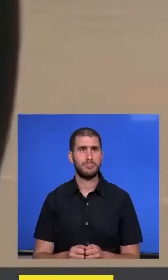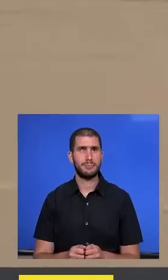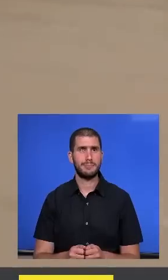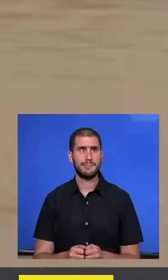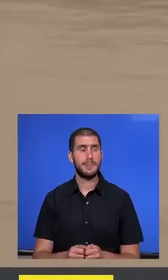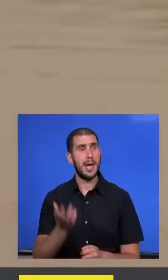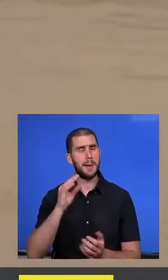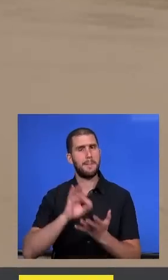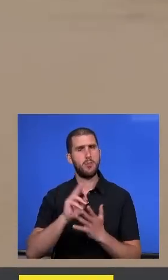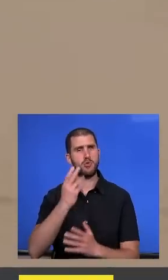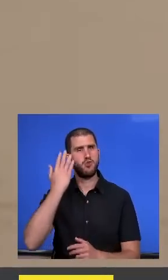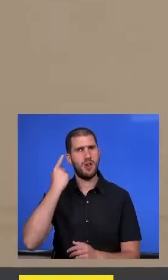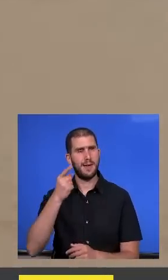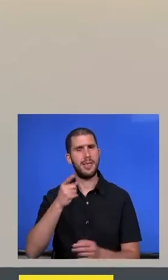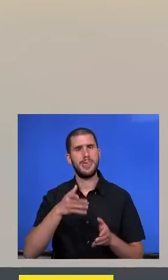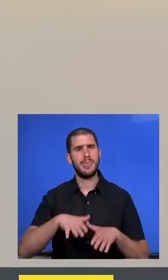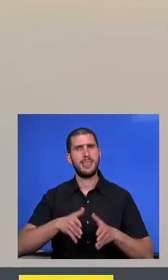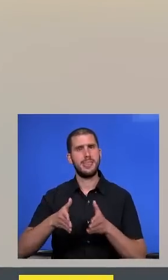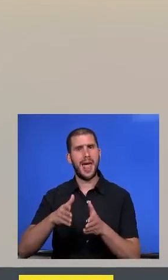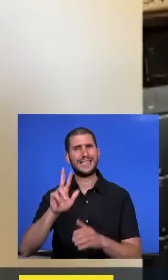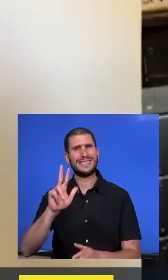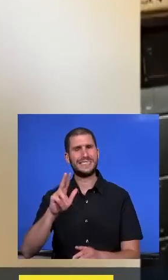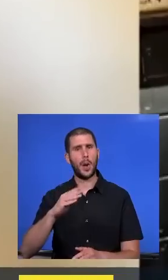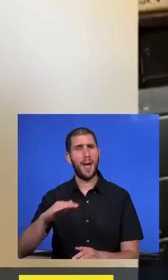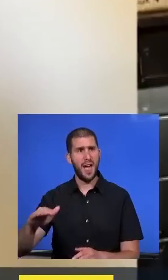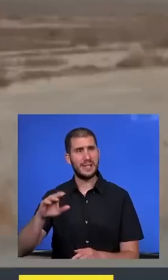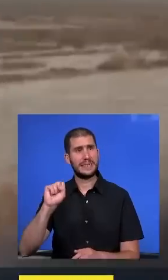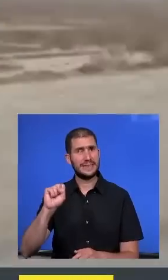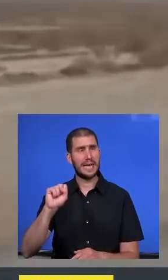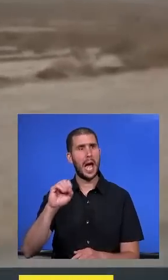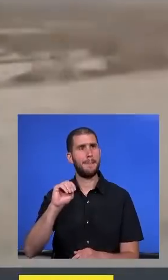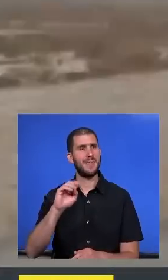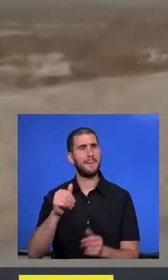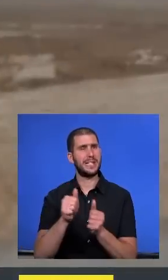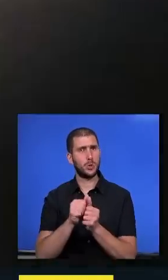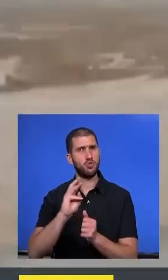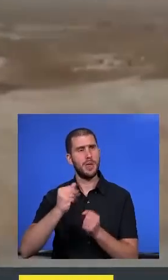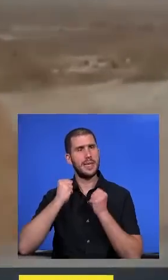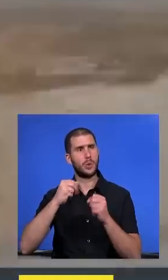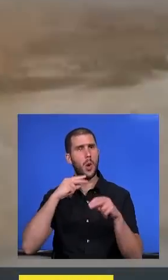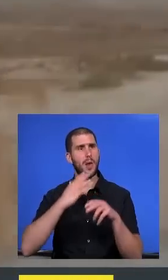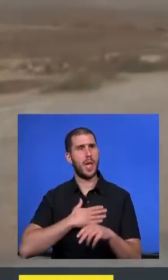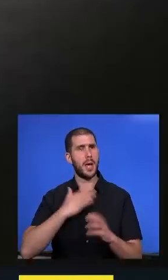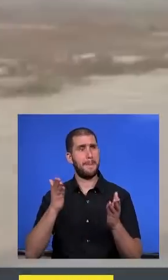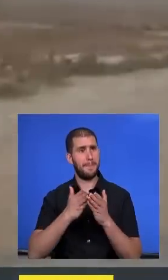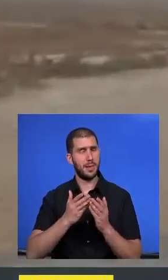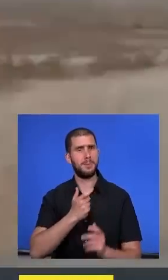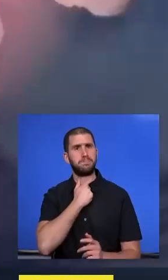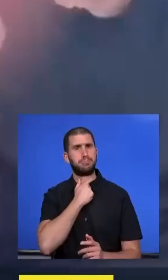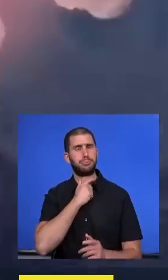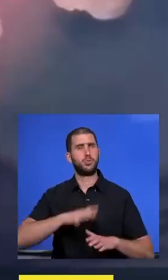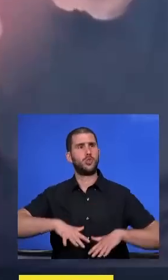זה היה ביום שני שעבר בנחל ציחור בערבה. סער, מעיין ובת זוגתו שי נסעו לארוחת חג באילת ונקלעו